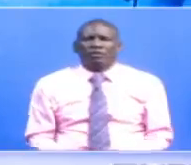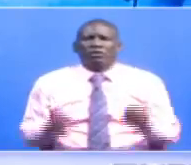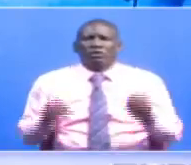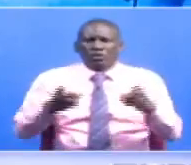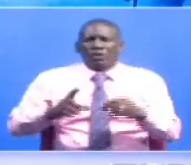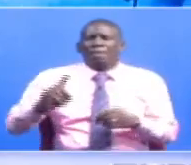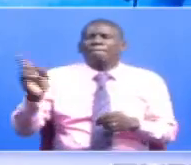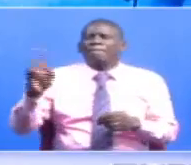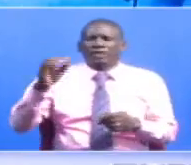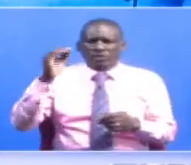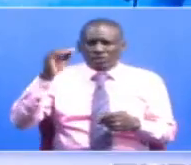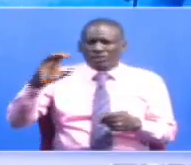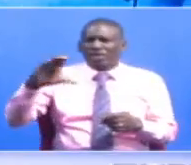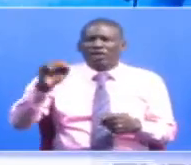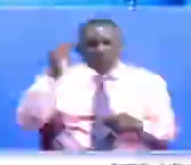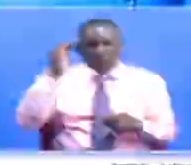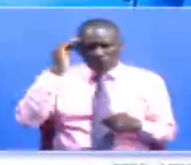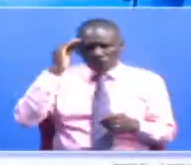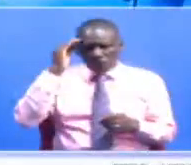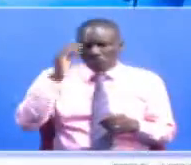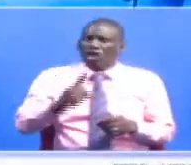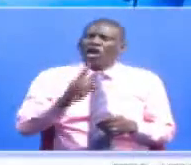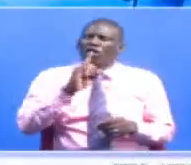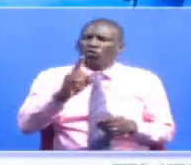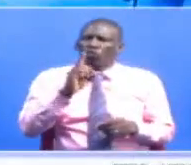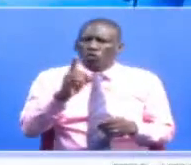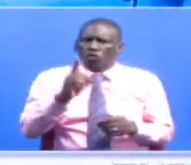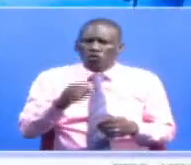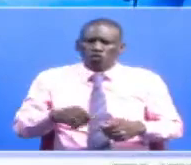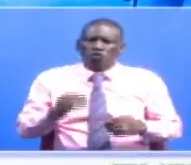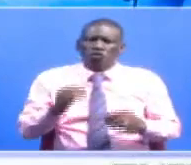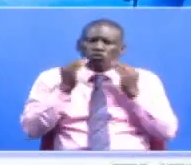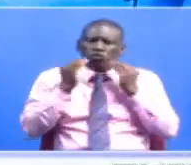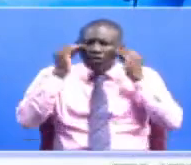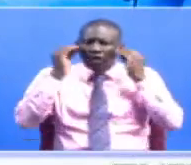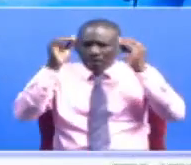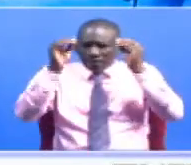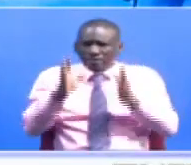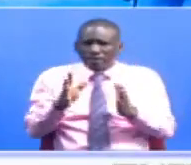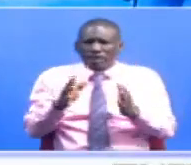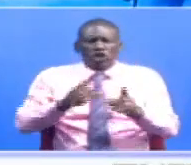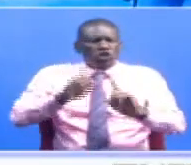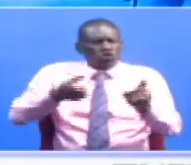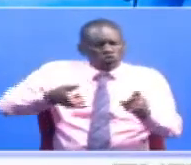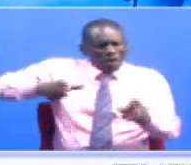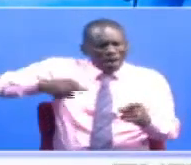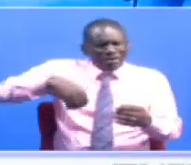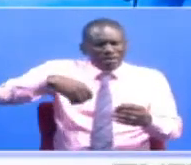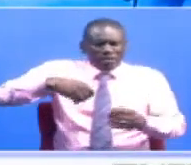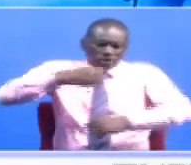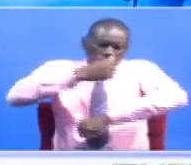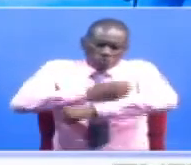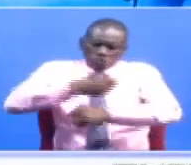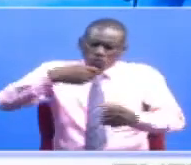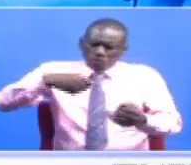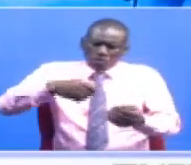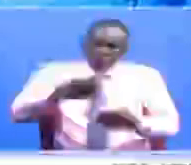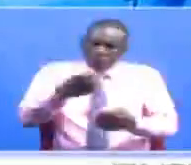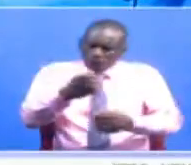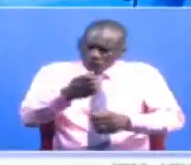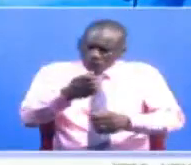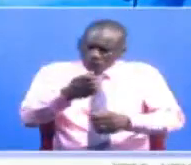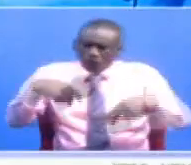Waziri wa elimu Ezekiel Machogo ametoa onyo kali kwa wakuu wa shule dhidi ya kuwapandishia karo wanafunzi wanaojiunga na kidato cha kwanza